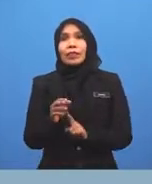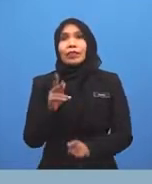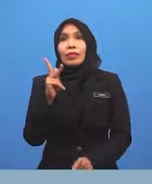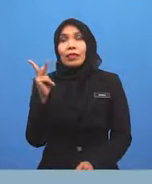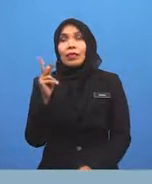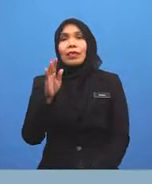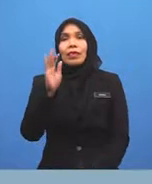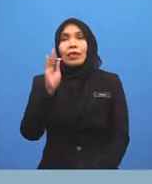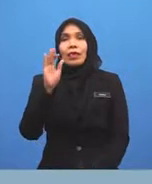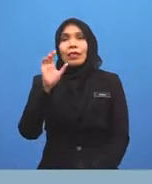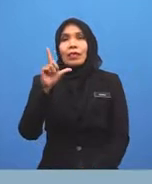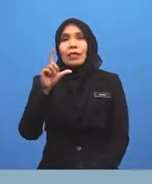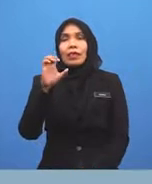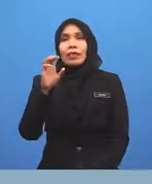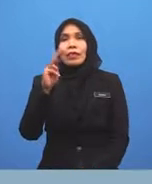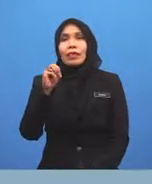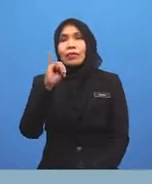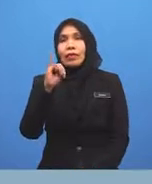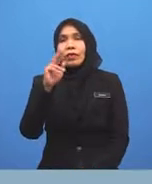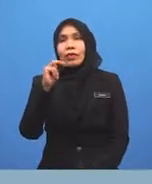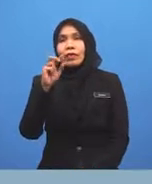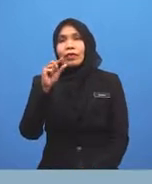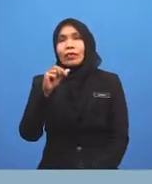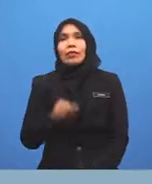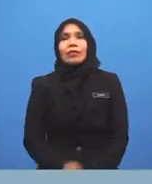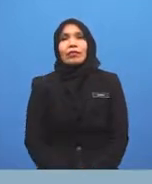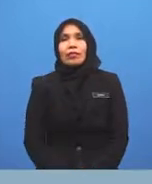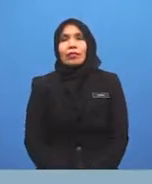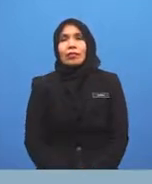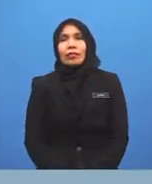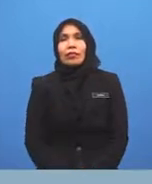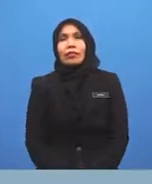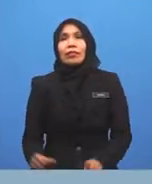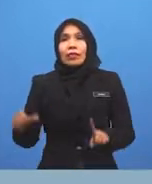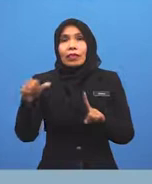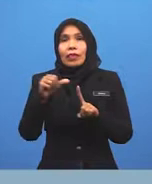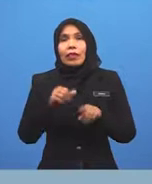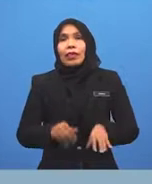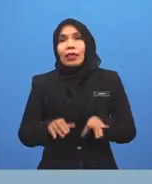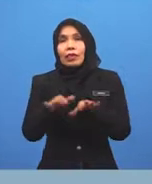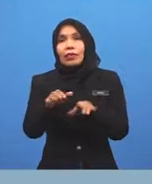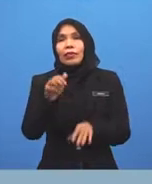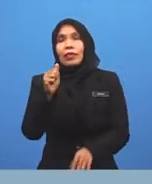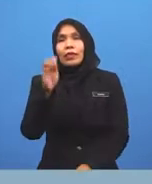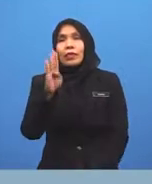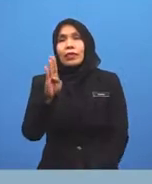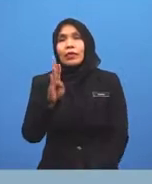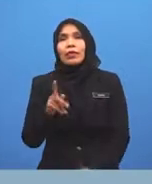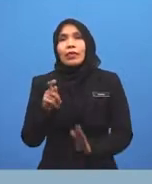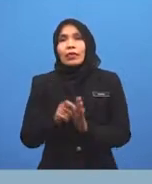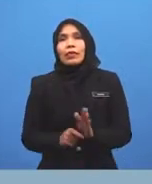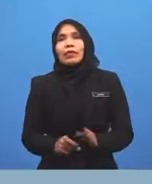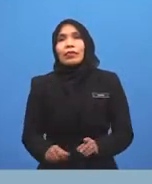AB bergerak ke arah atas, arah arus pada bahagian AB terarah ke dalam